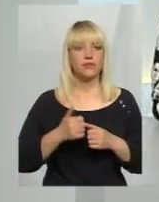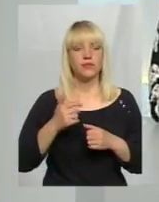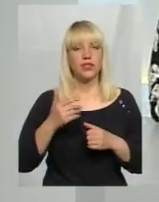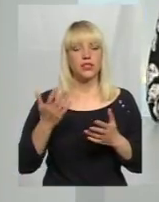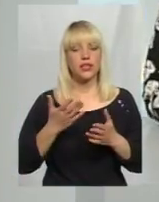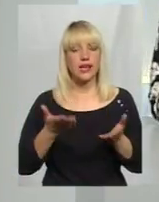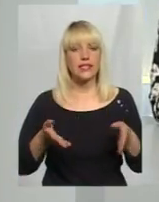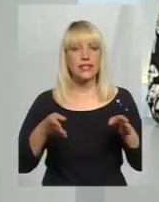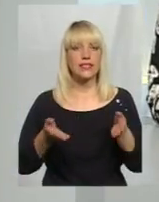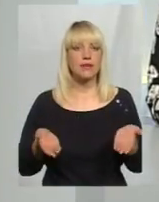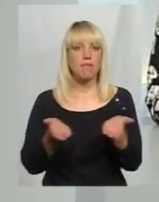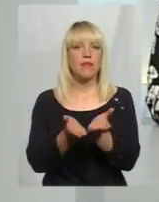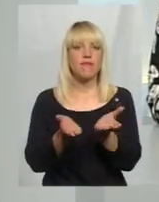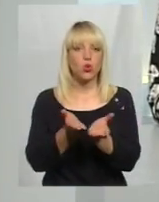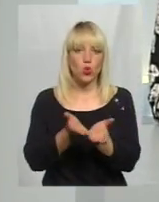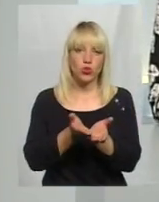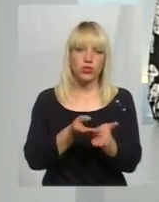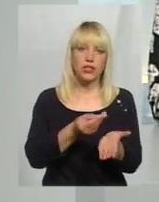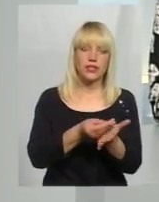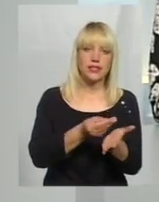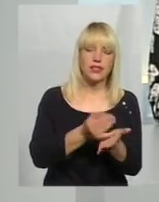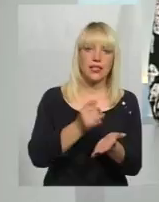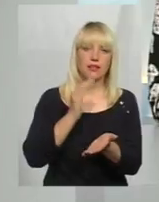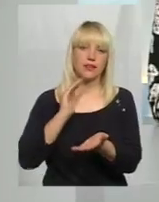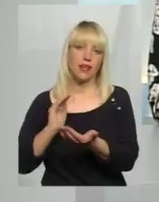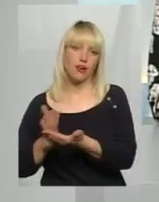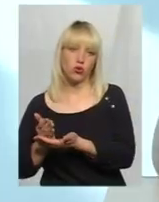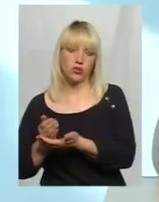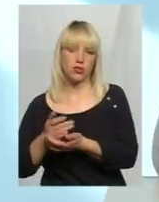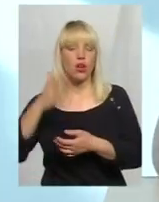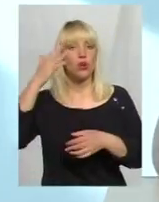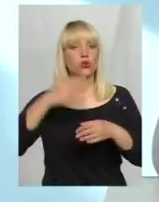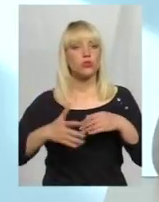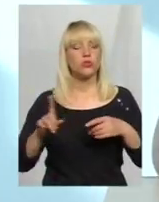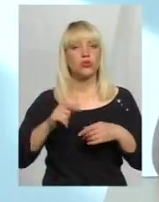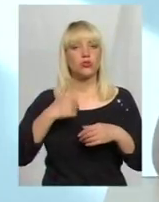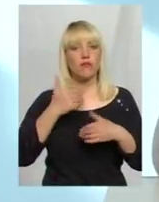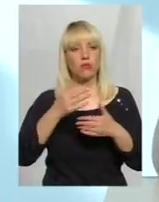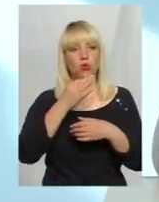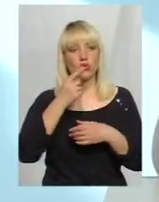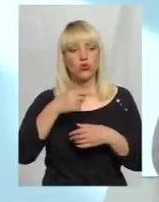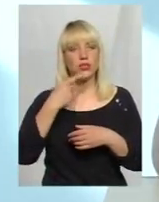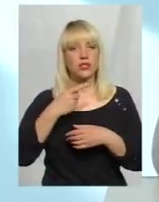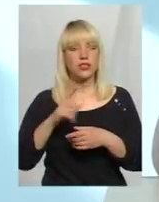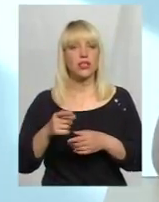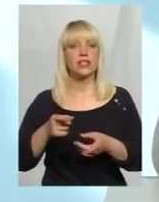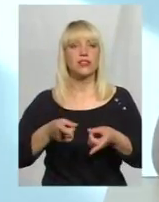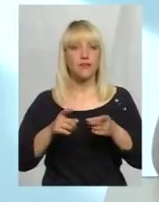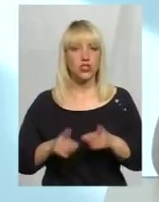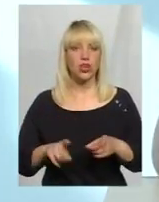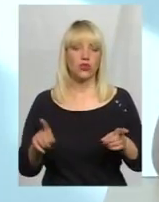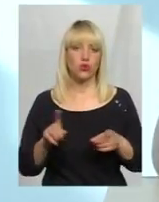в Хмельницькому, як вважаєте? Ну, розумієте, я вам що хочу сказати. Звичайно, що боротися